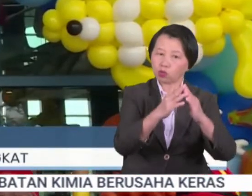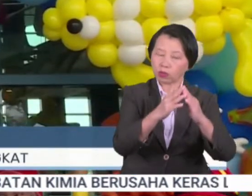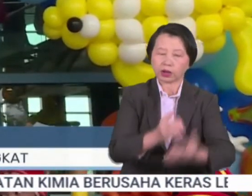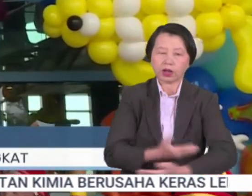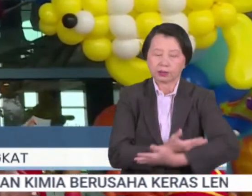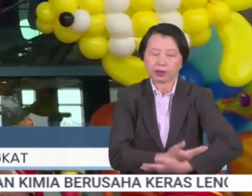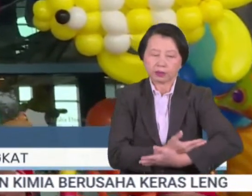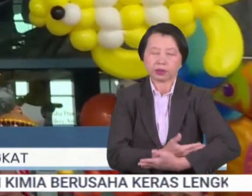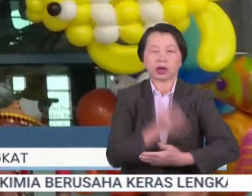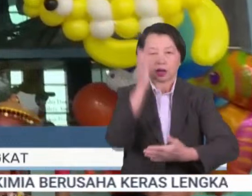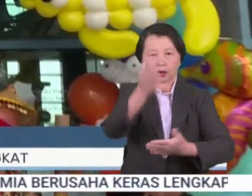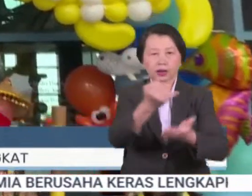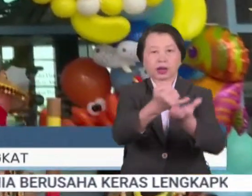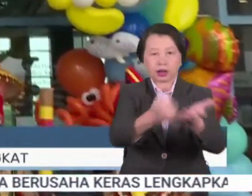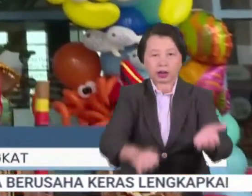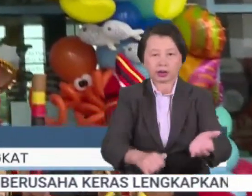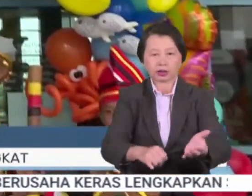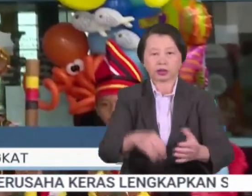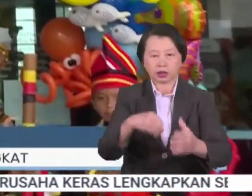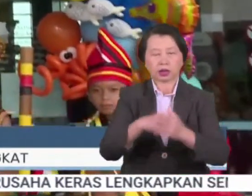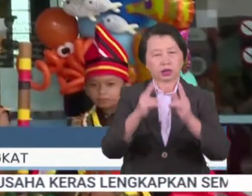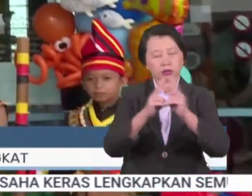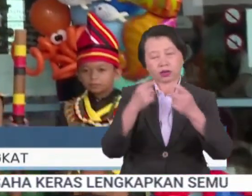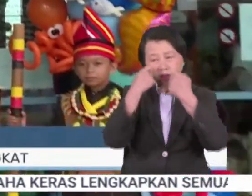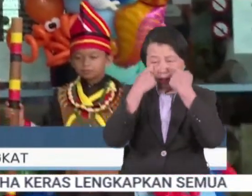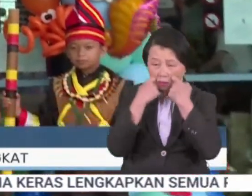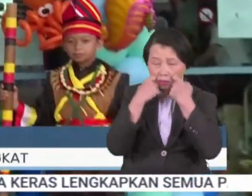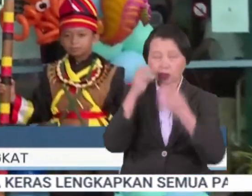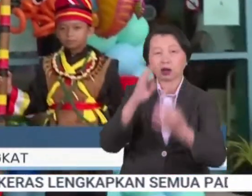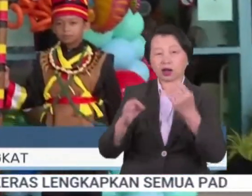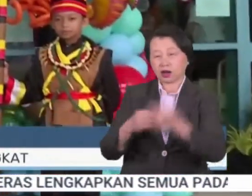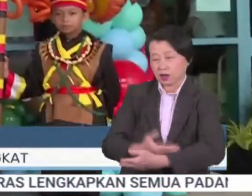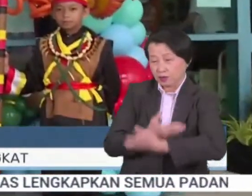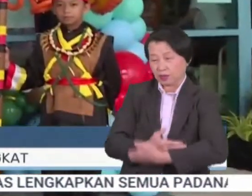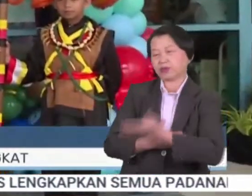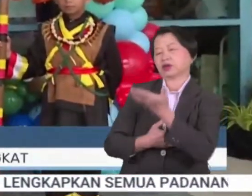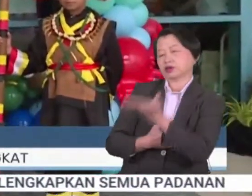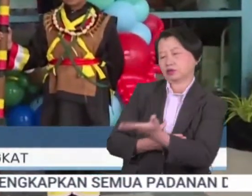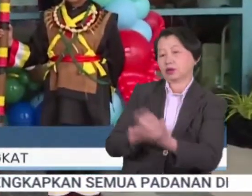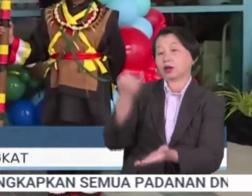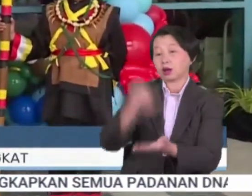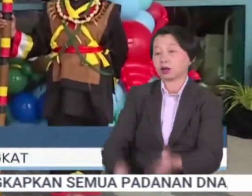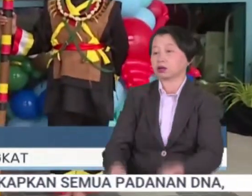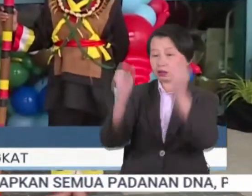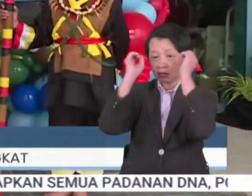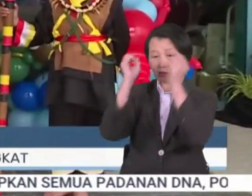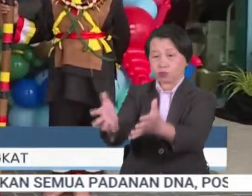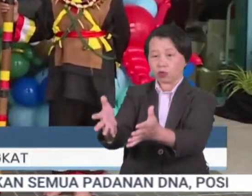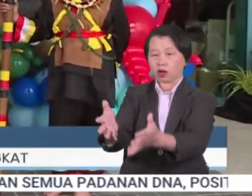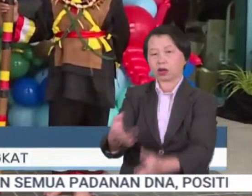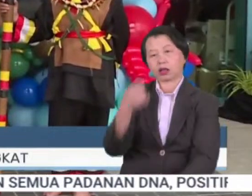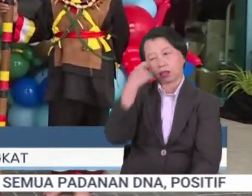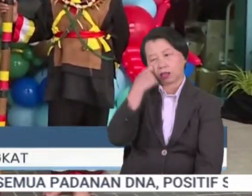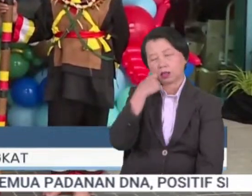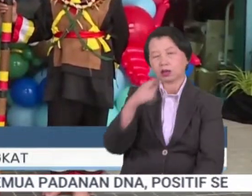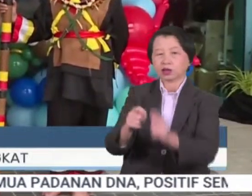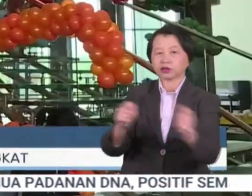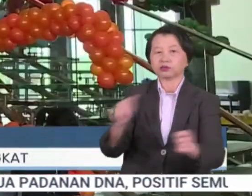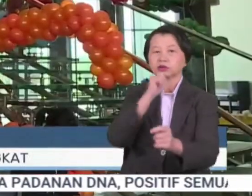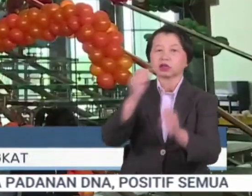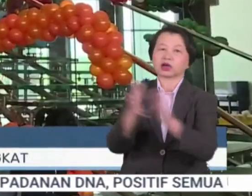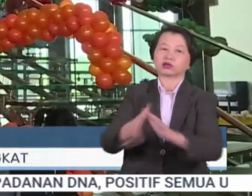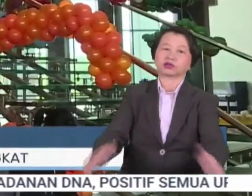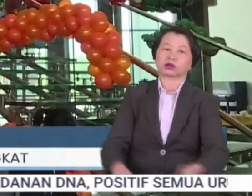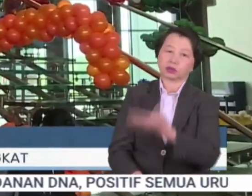bayi yang bakal dilahirkan katanya adalah amat menyedihkan sekiranya bayi yang dilahirkan dibuang atau ditinggalkan di tempat-tempat tidak